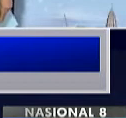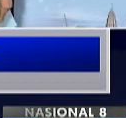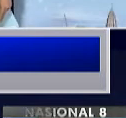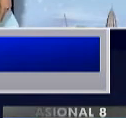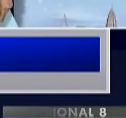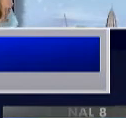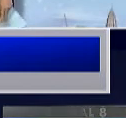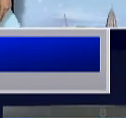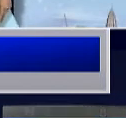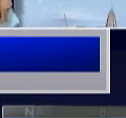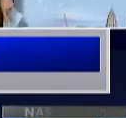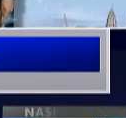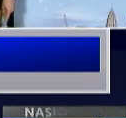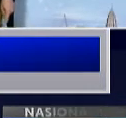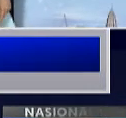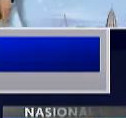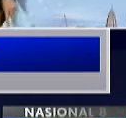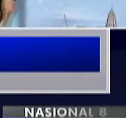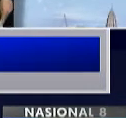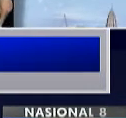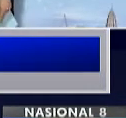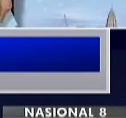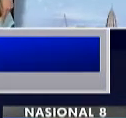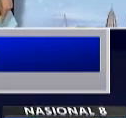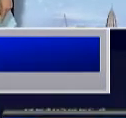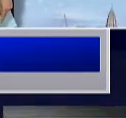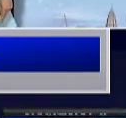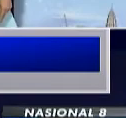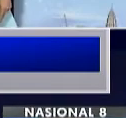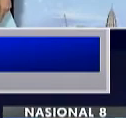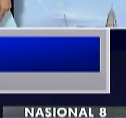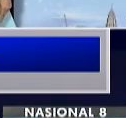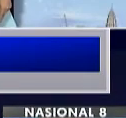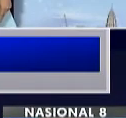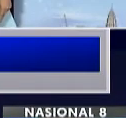ini. Kita kembali ke Studio 3 bersama Lokman dan juga Hanim di Angkasa Puri. Silakan.